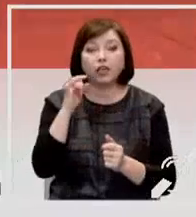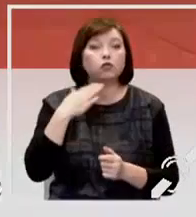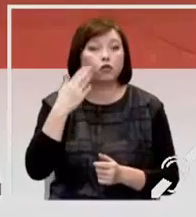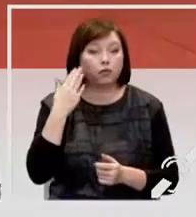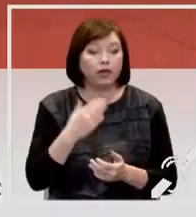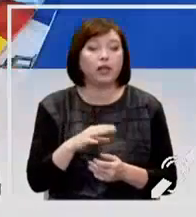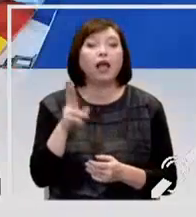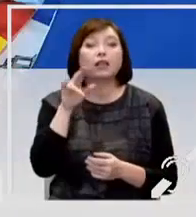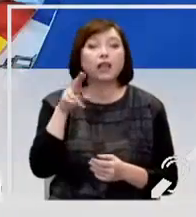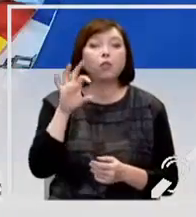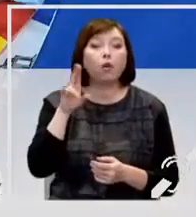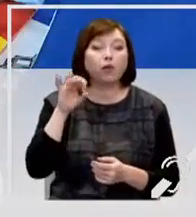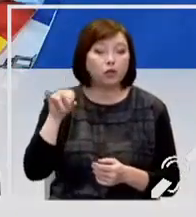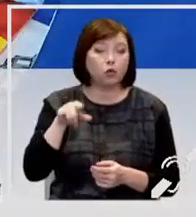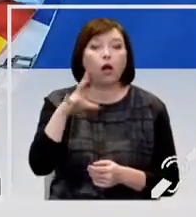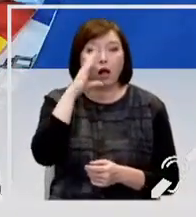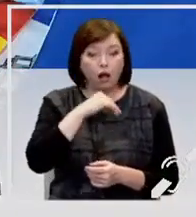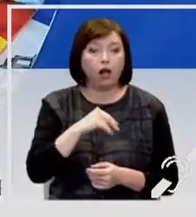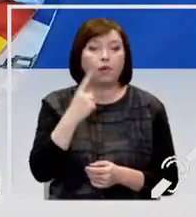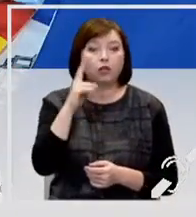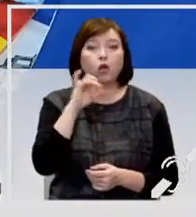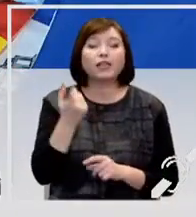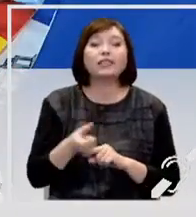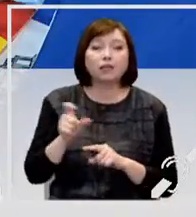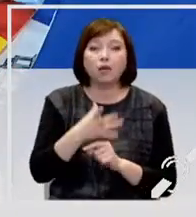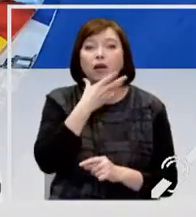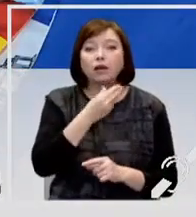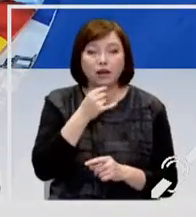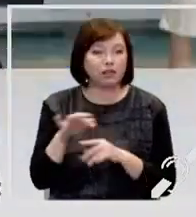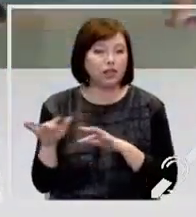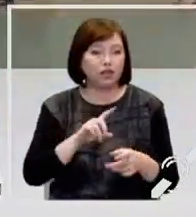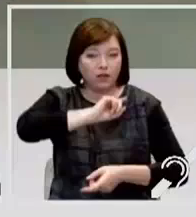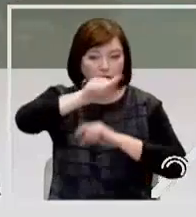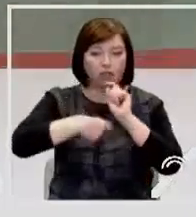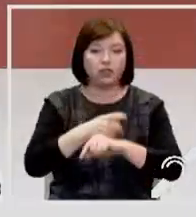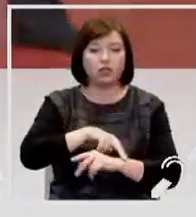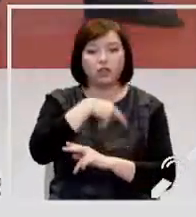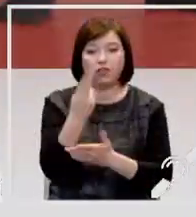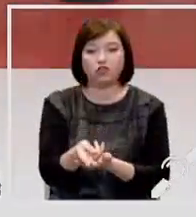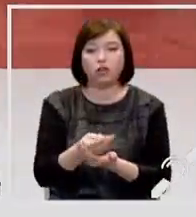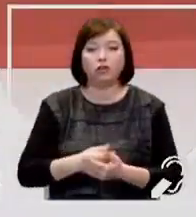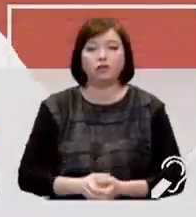România. Daniela Popescu a reușit unul dintre cele mai frumoase procedee.